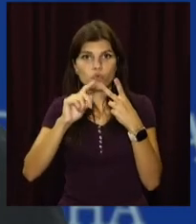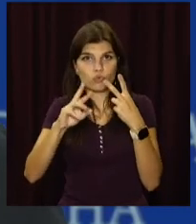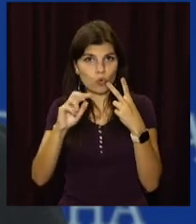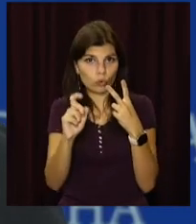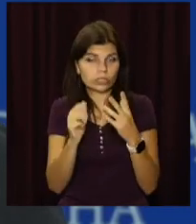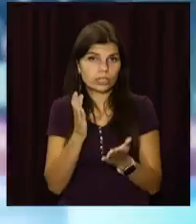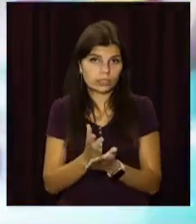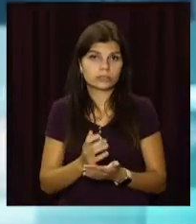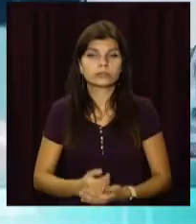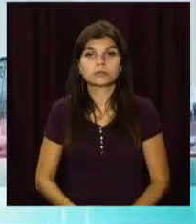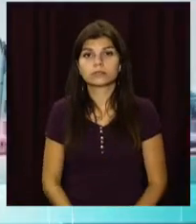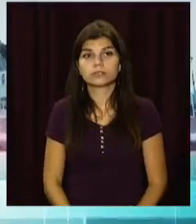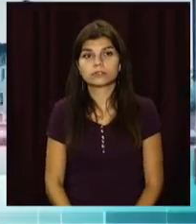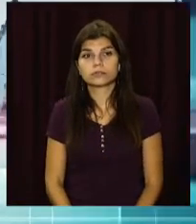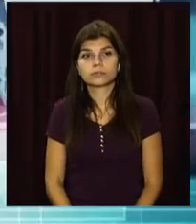дозою.